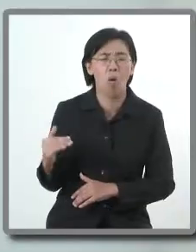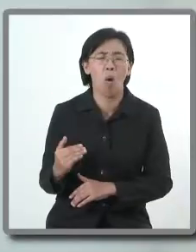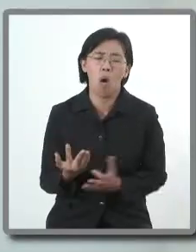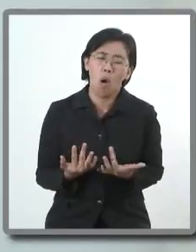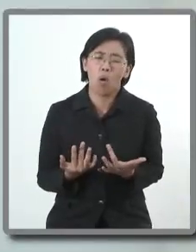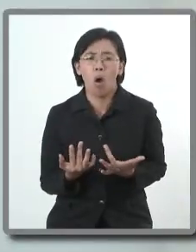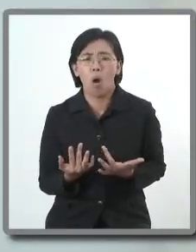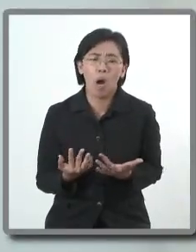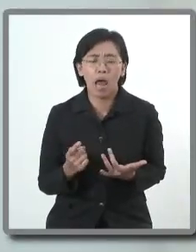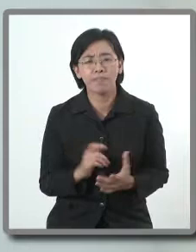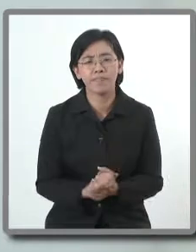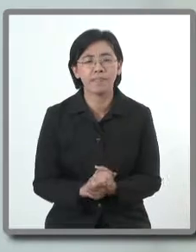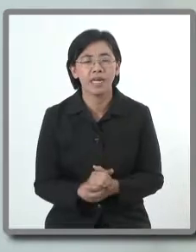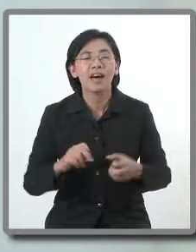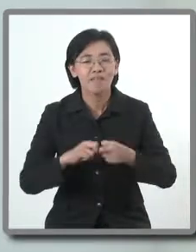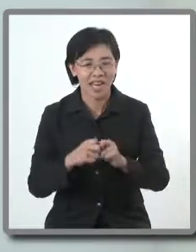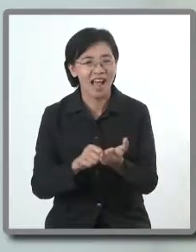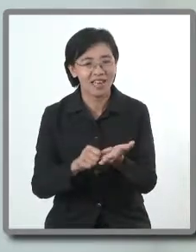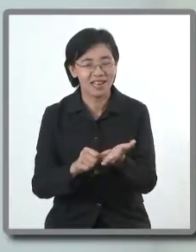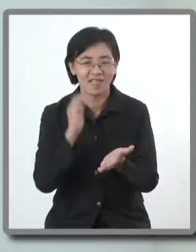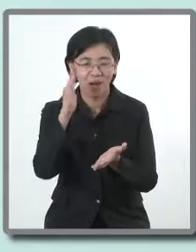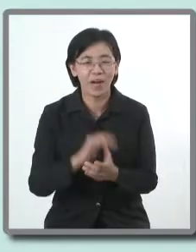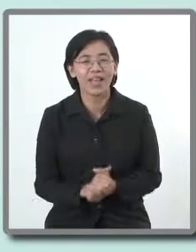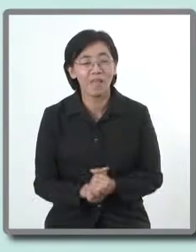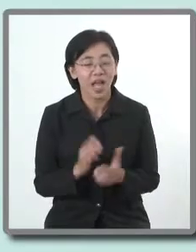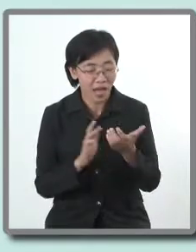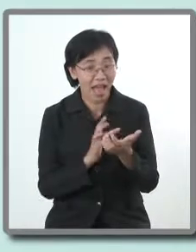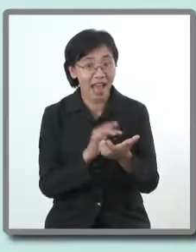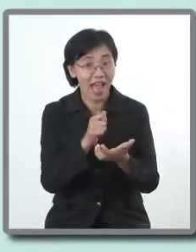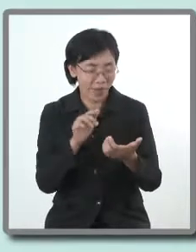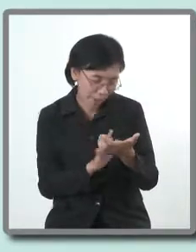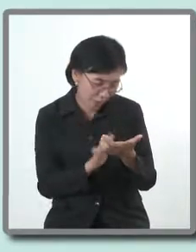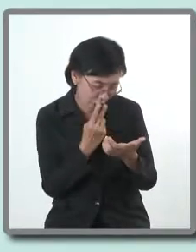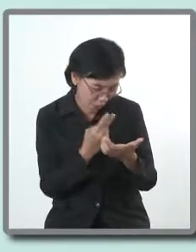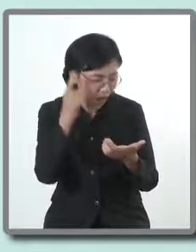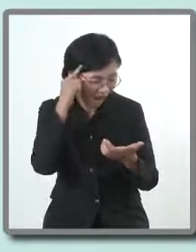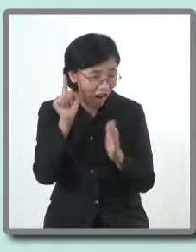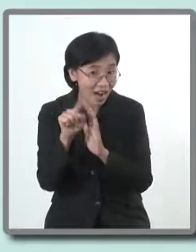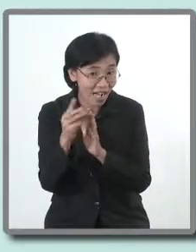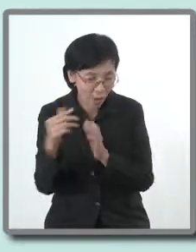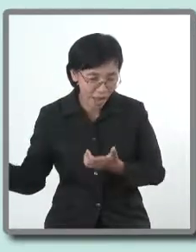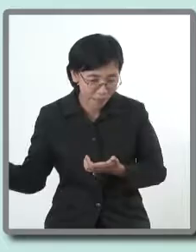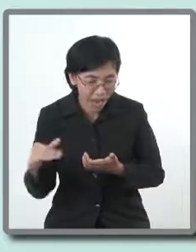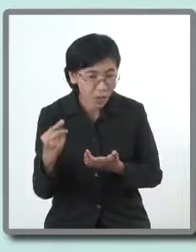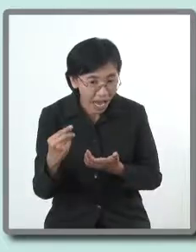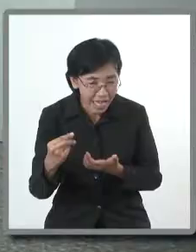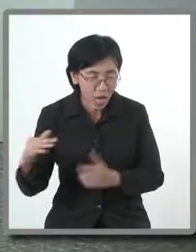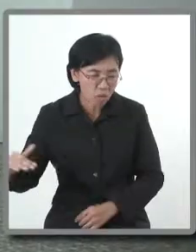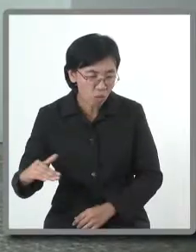ช่ค่ะ อนาคตมันก็จะแก้ปัญหาเหล่านี้ว่ารู้ว่าสายไหนจะมา อีกกี่นาที อีกกี่นาทีจะมาถึง เดินทางถึงกี่นาทีด้วย